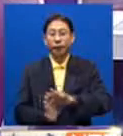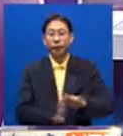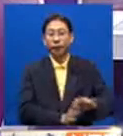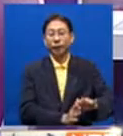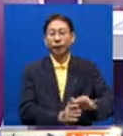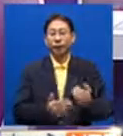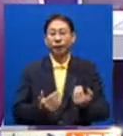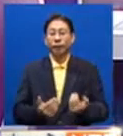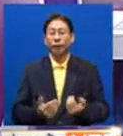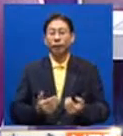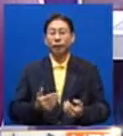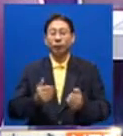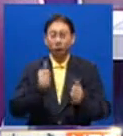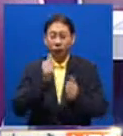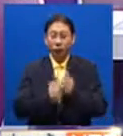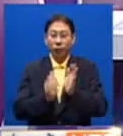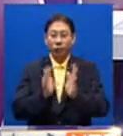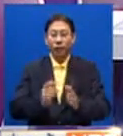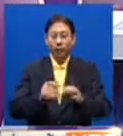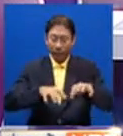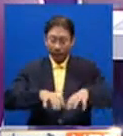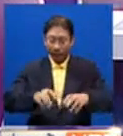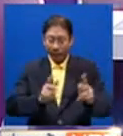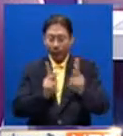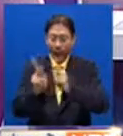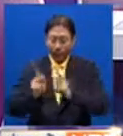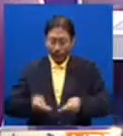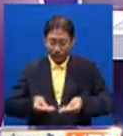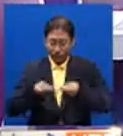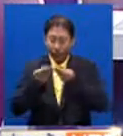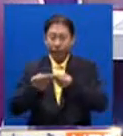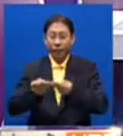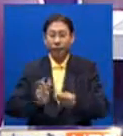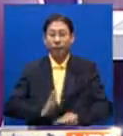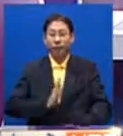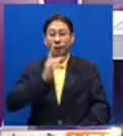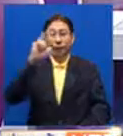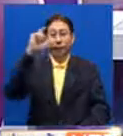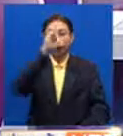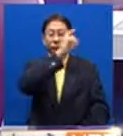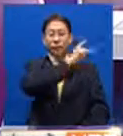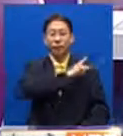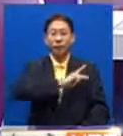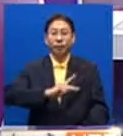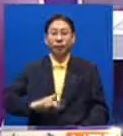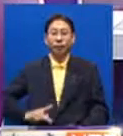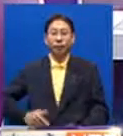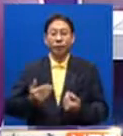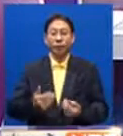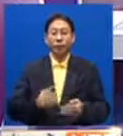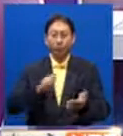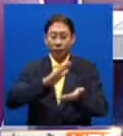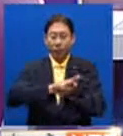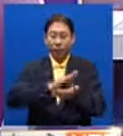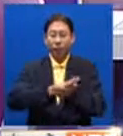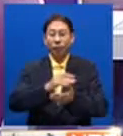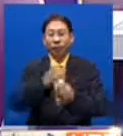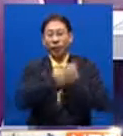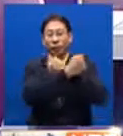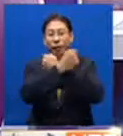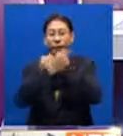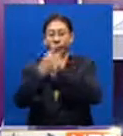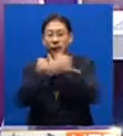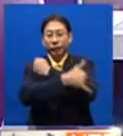ขณะที่ทุกภาคส่วนนะคะยังคงจัดกิจกรรมเฉลิมพระเกียรติพระบาทสมเด็จพระเจ้าอยู่หัวโดยที่สถาบันวิชาการป้องกันประเทศ